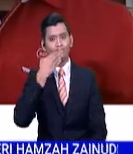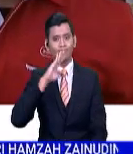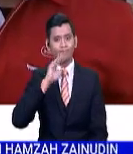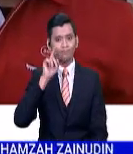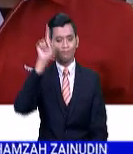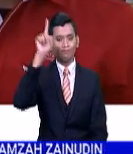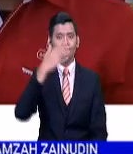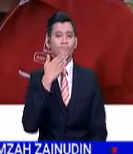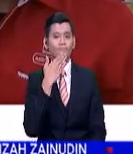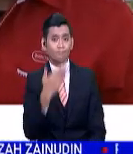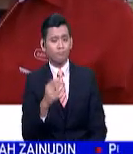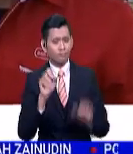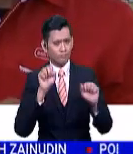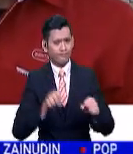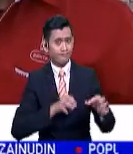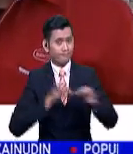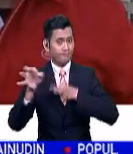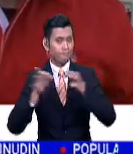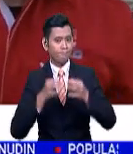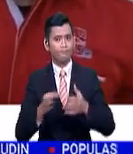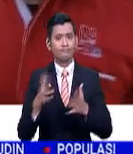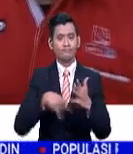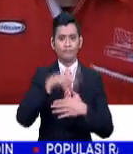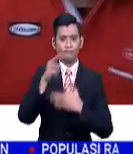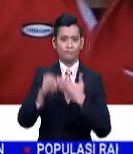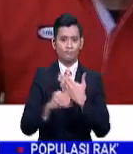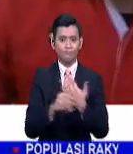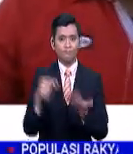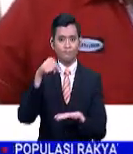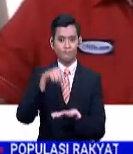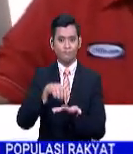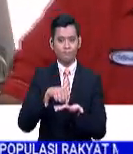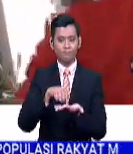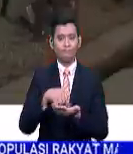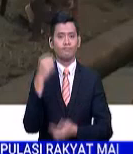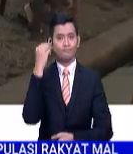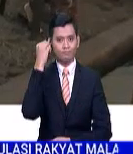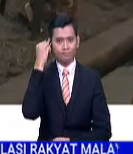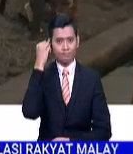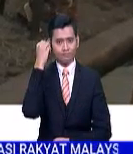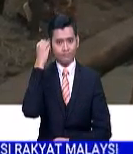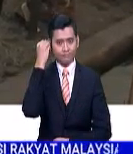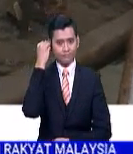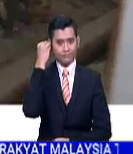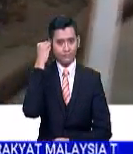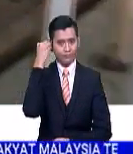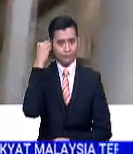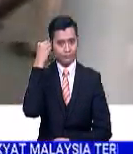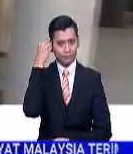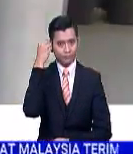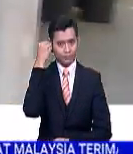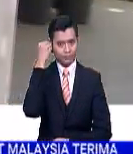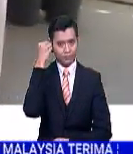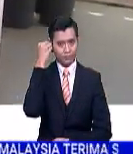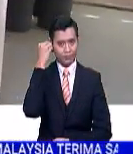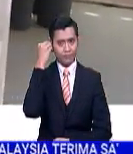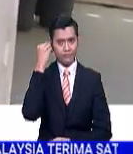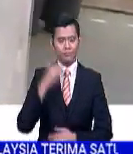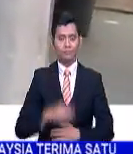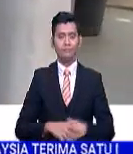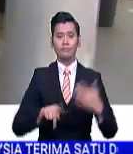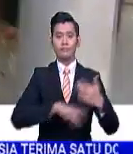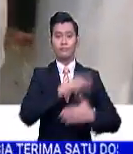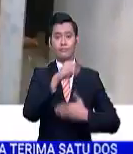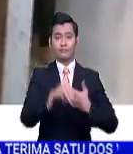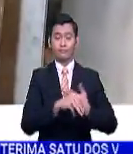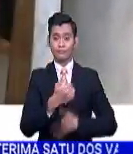boleh tuan ceritakan sikit berkenaan dengan program ini? Okey, program ini adalah program inisiatif kita sendiri untuk